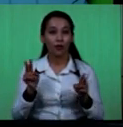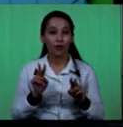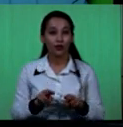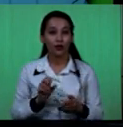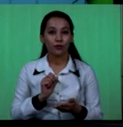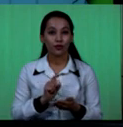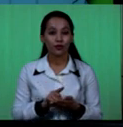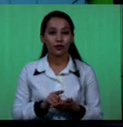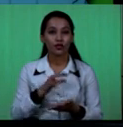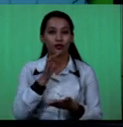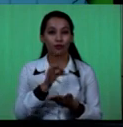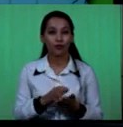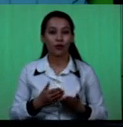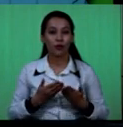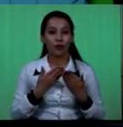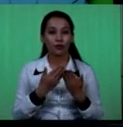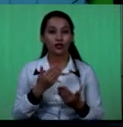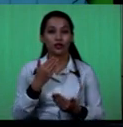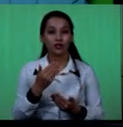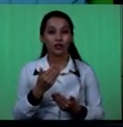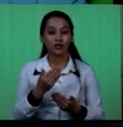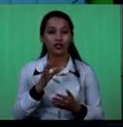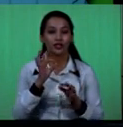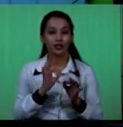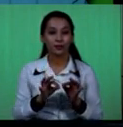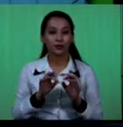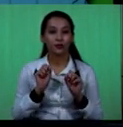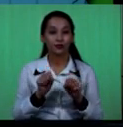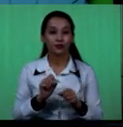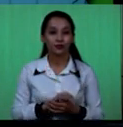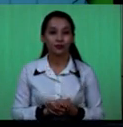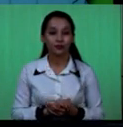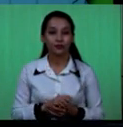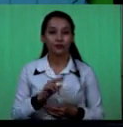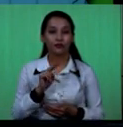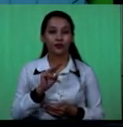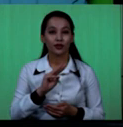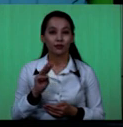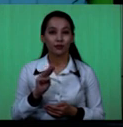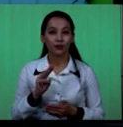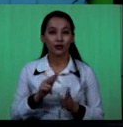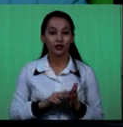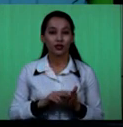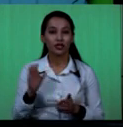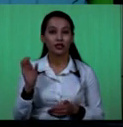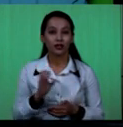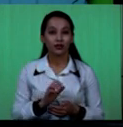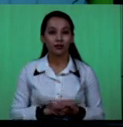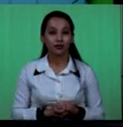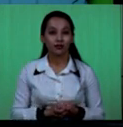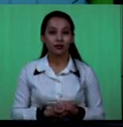misollarni javobini o'qiyman. Siz tekshirib oling. 2 minut 8 sekundimiz